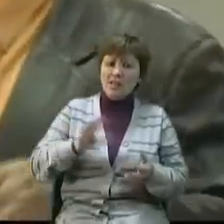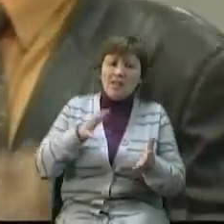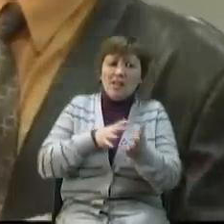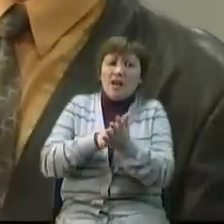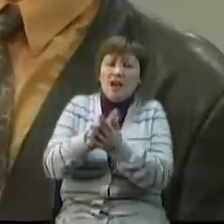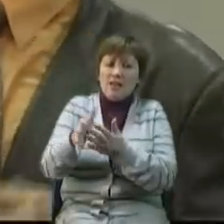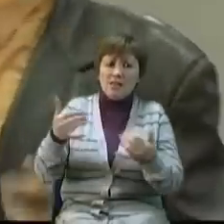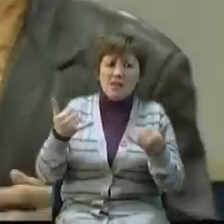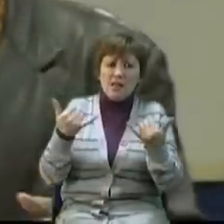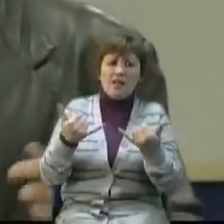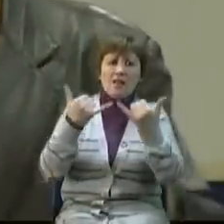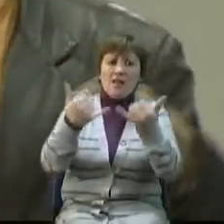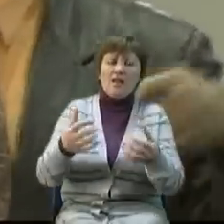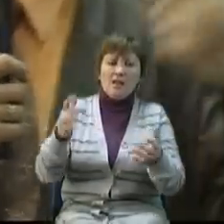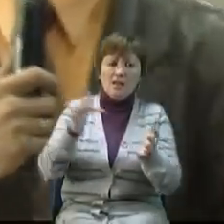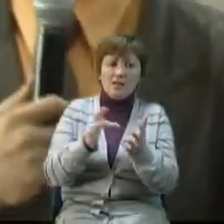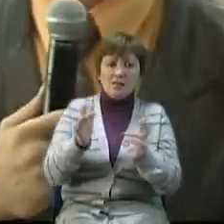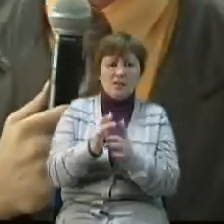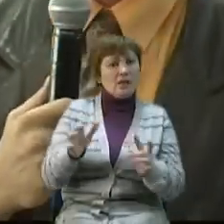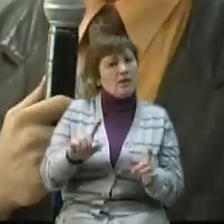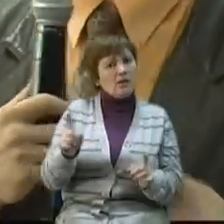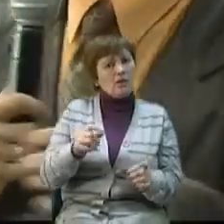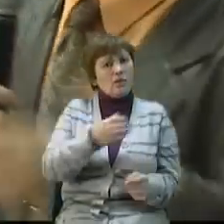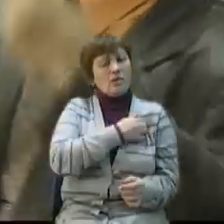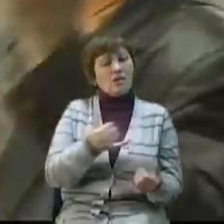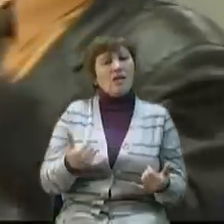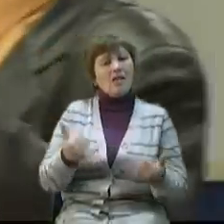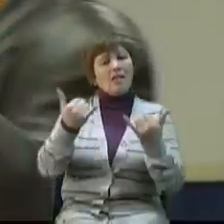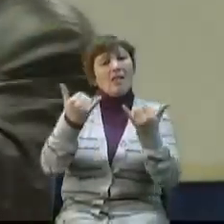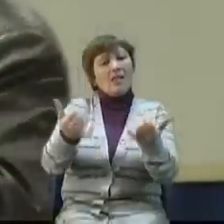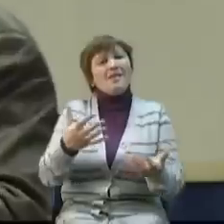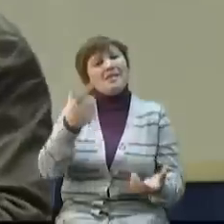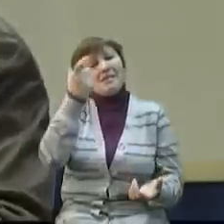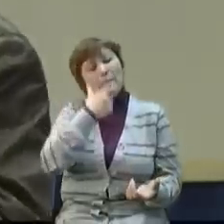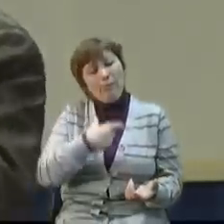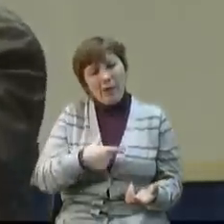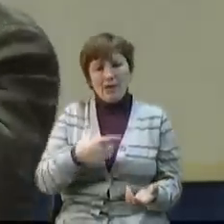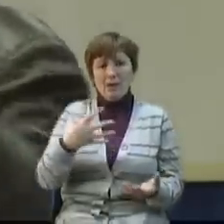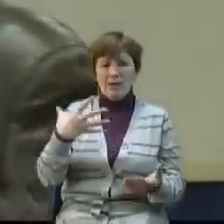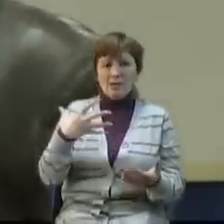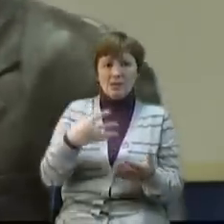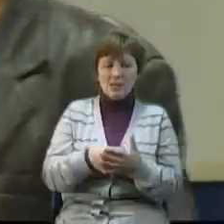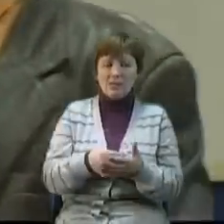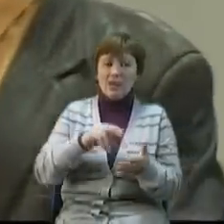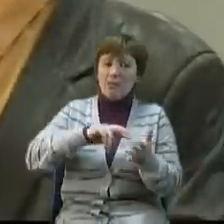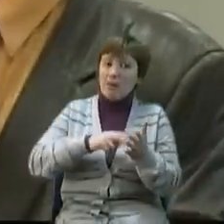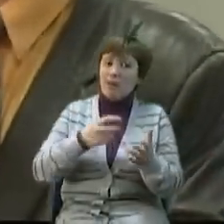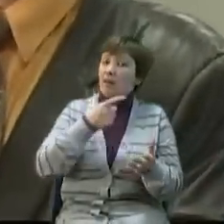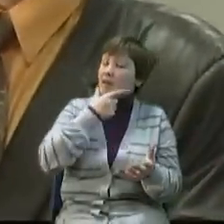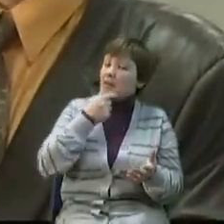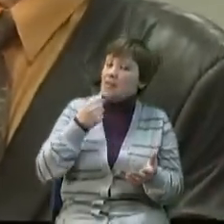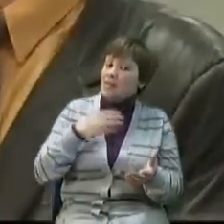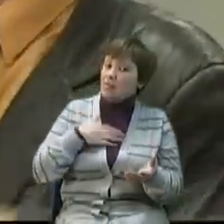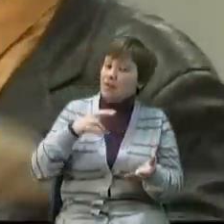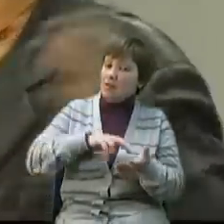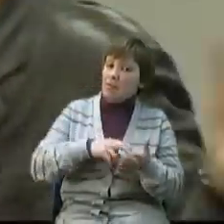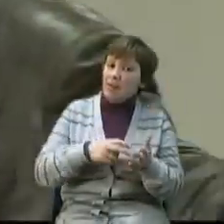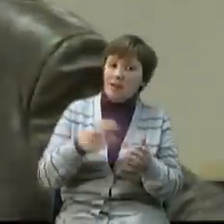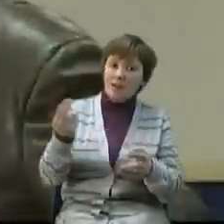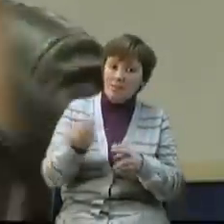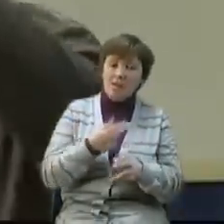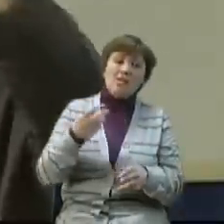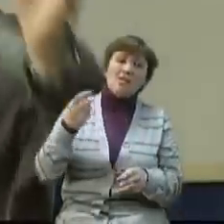жизнь хочется потратить ради себя и своих целей и планов. Они такие неплохие, красивые, без